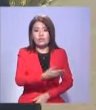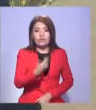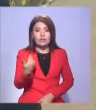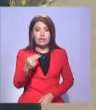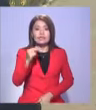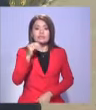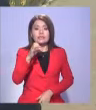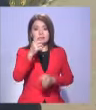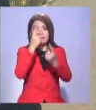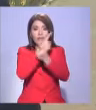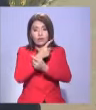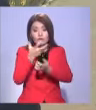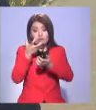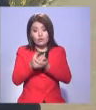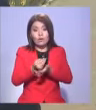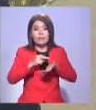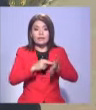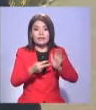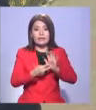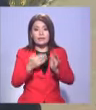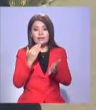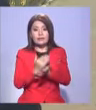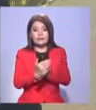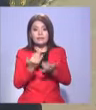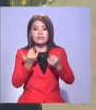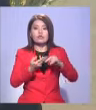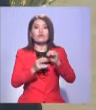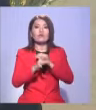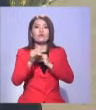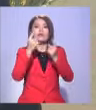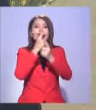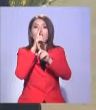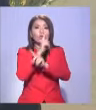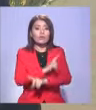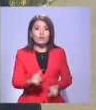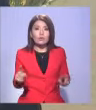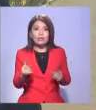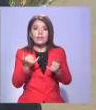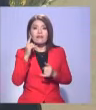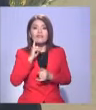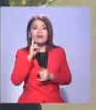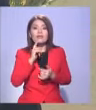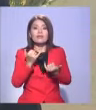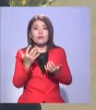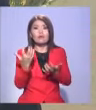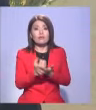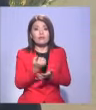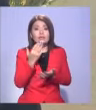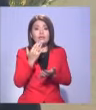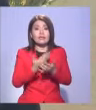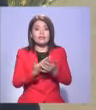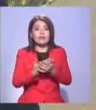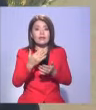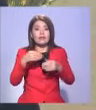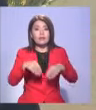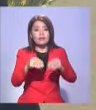жағдай жариялаудың өзінің реттері бар. Ол бүгінгі жағдайда төтенше жағдай жарияланбайды. Себебі әзірге біздің мүмкіндігіміз бар.